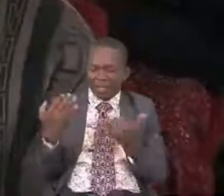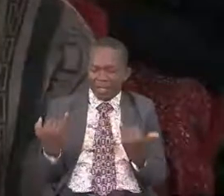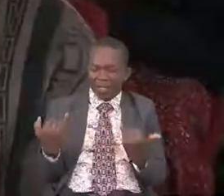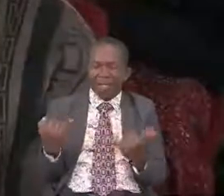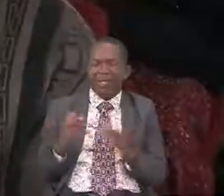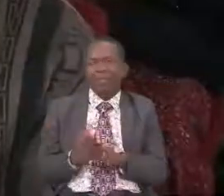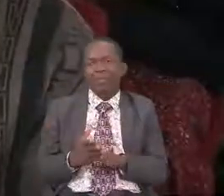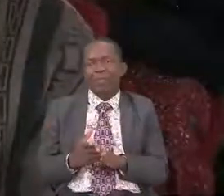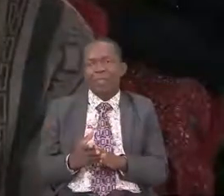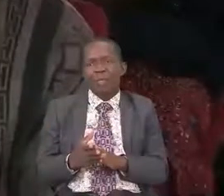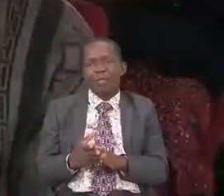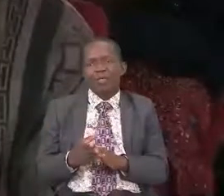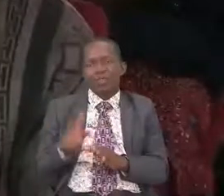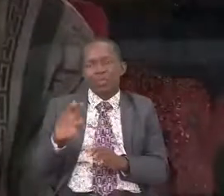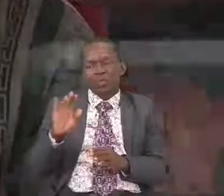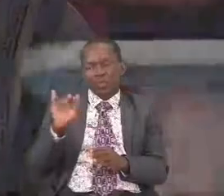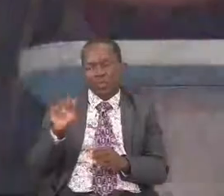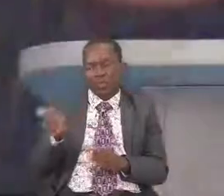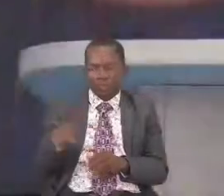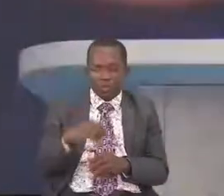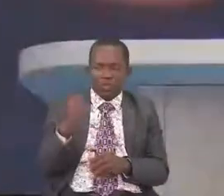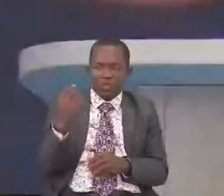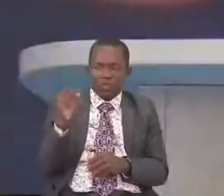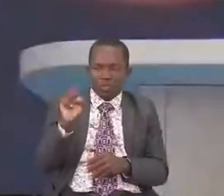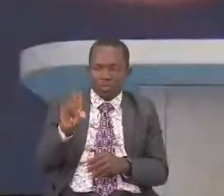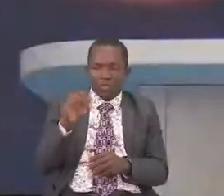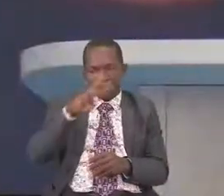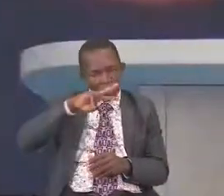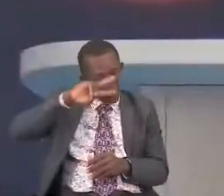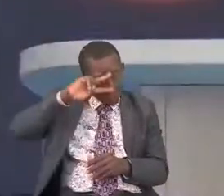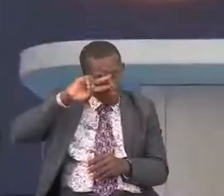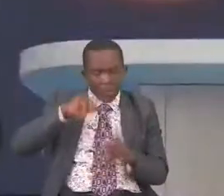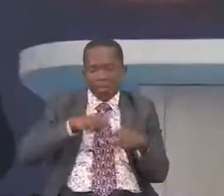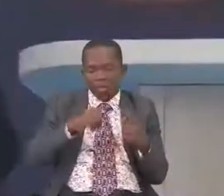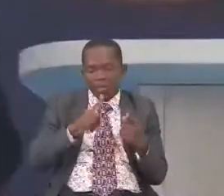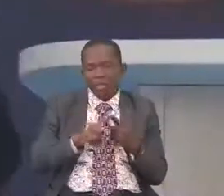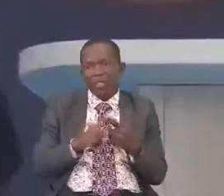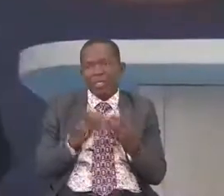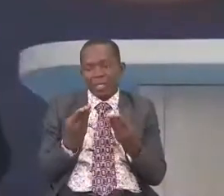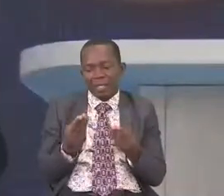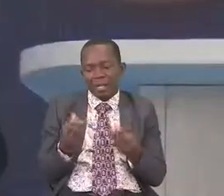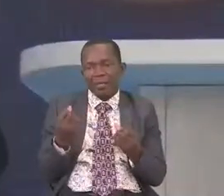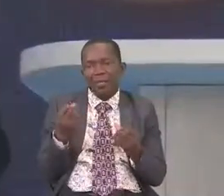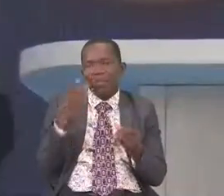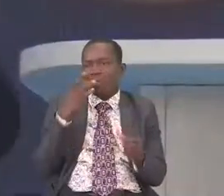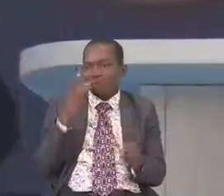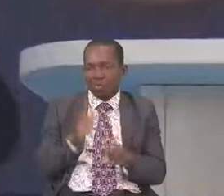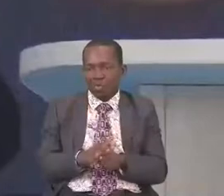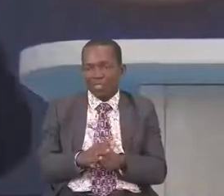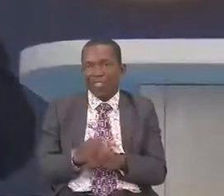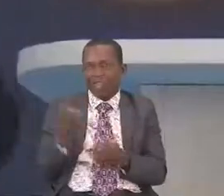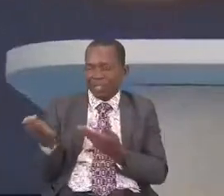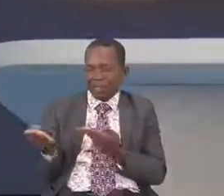Ces 12 espions sont allés sur la terre promise. Ils ont pris les fruits. Ils ont mis ça sur